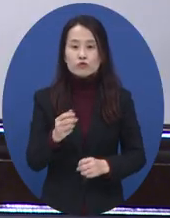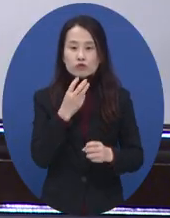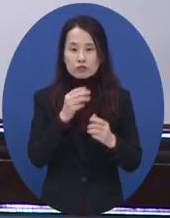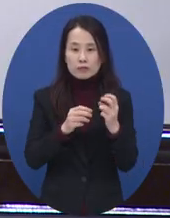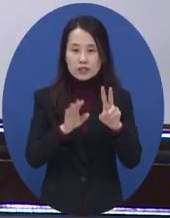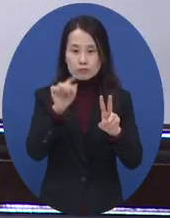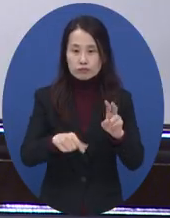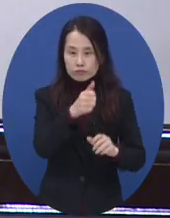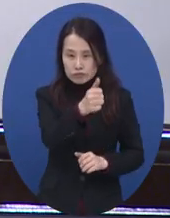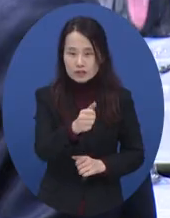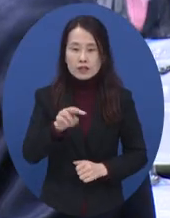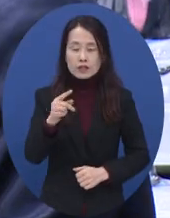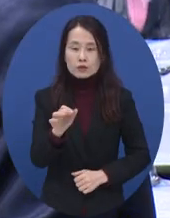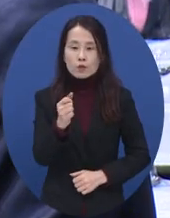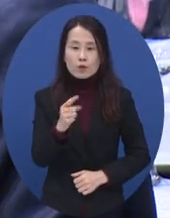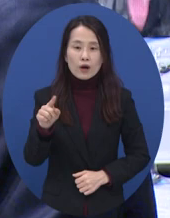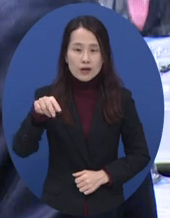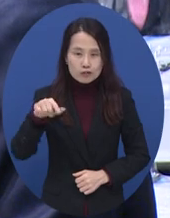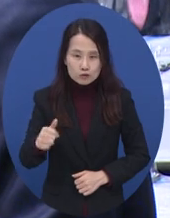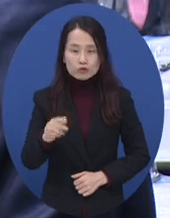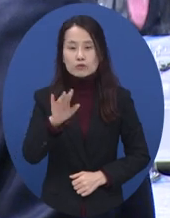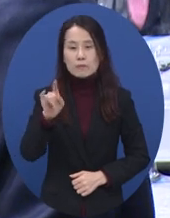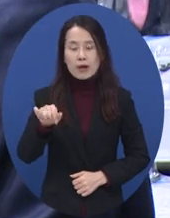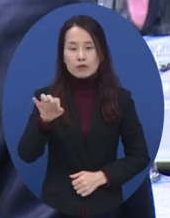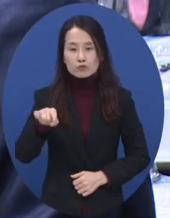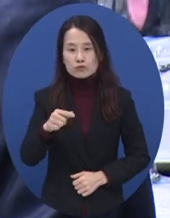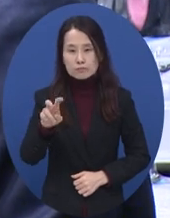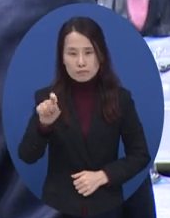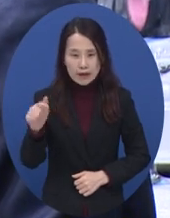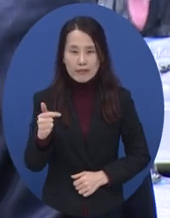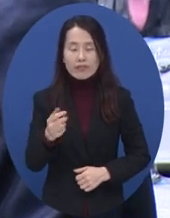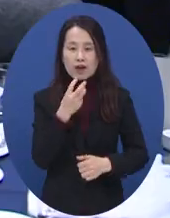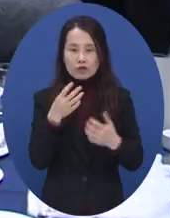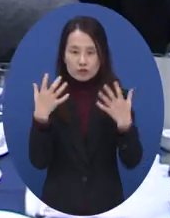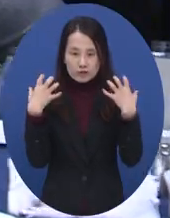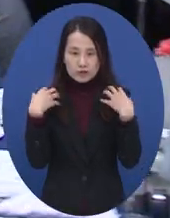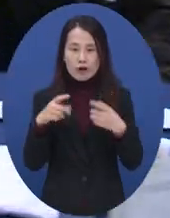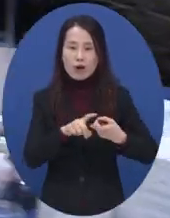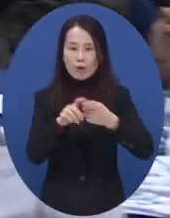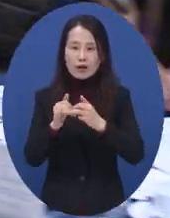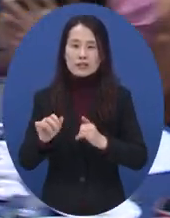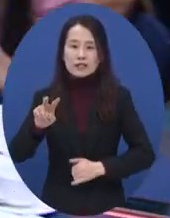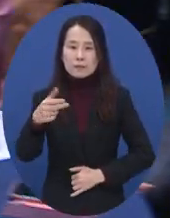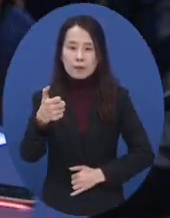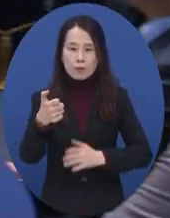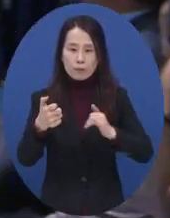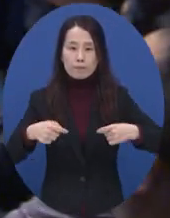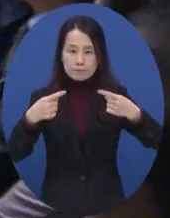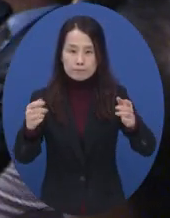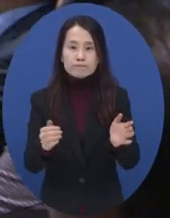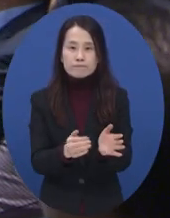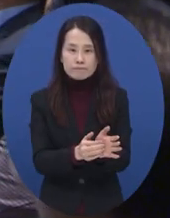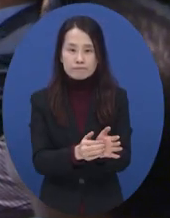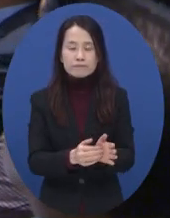경기도의회 의장 배구 만 경기 지방 중소 벤처기업 청장 등 관계자 250여 명이 참석했습니다